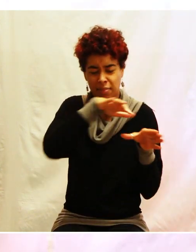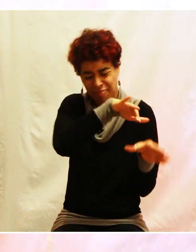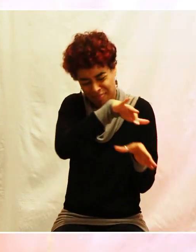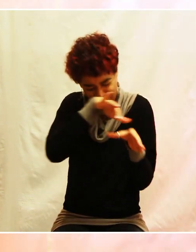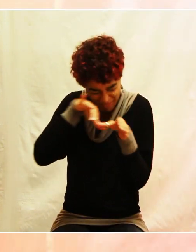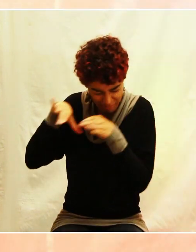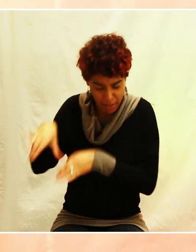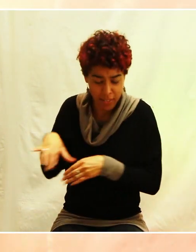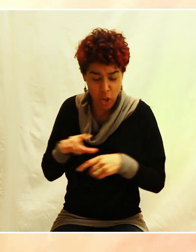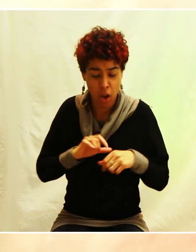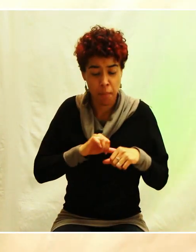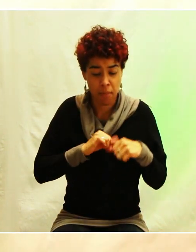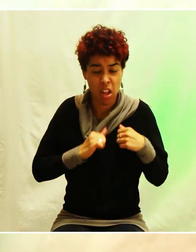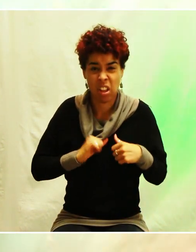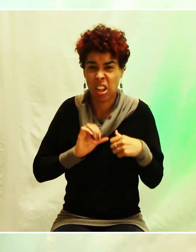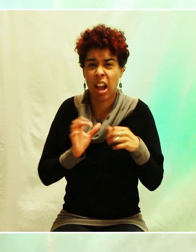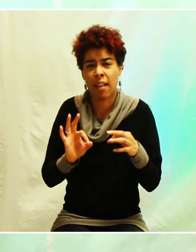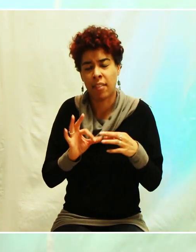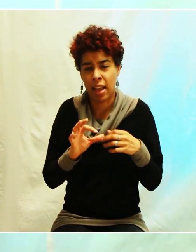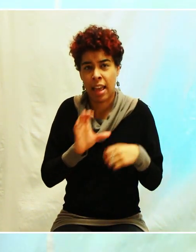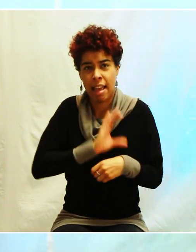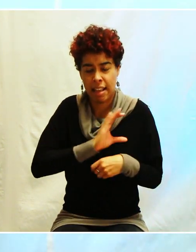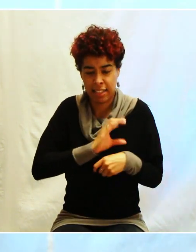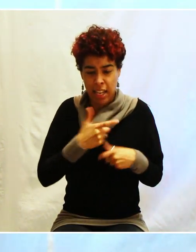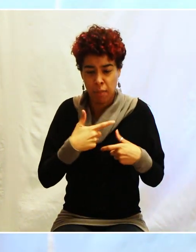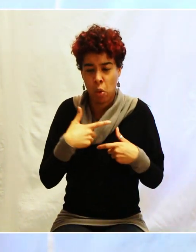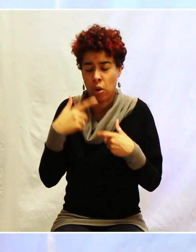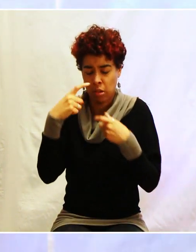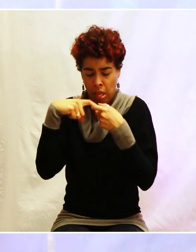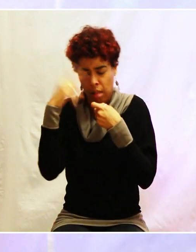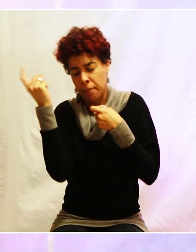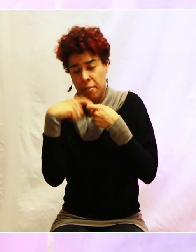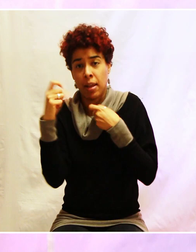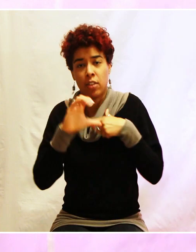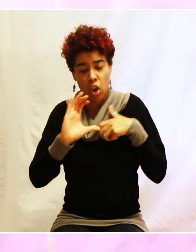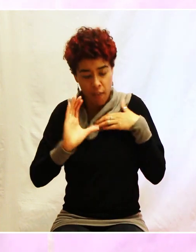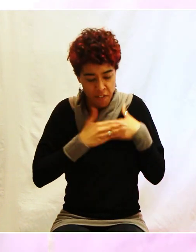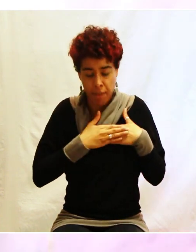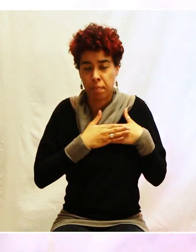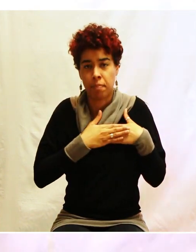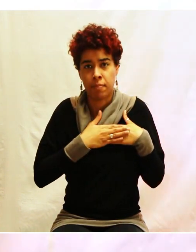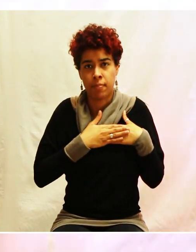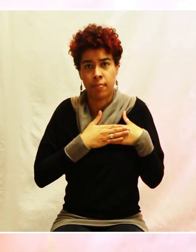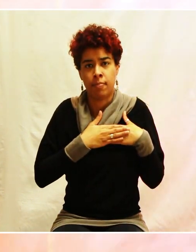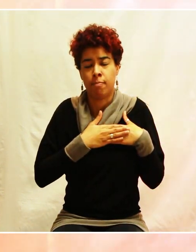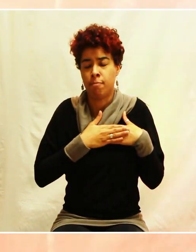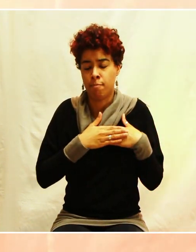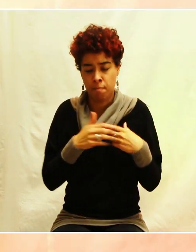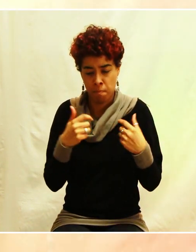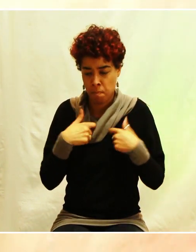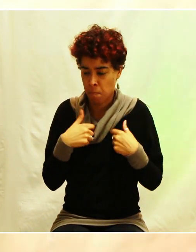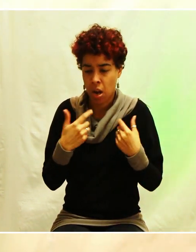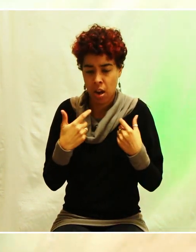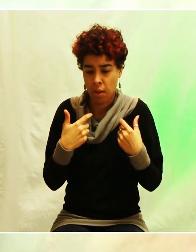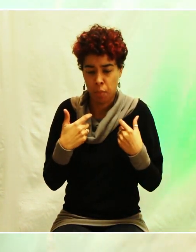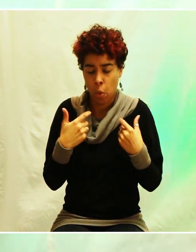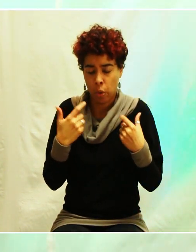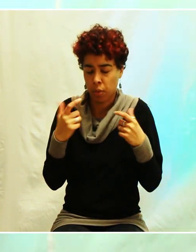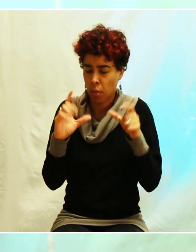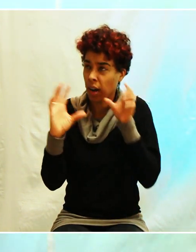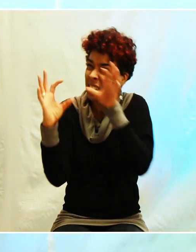fermer la porte de notre cœur à toutes les tentatives de l'adversaire pour nous déstabiliser et que, on n'accède pas